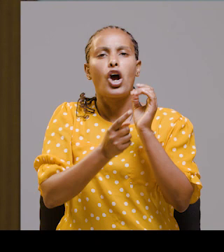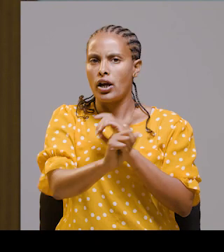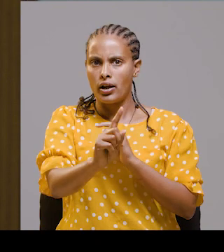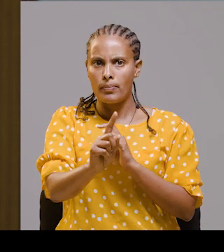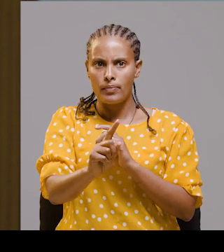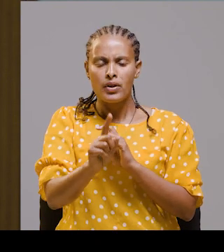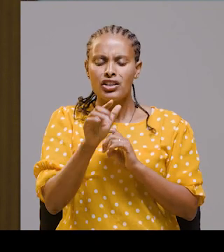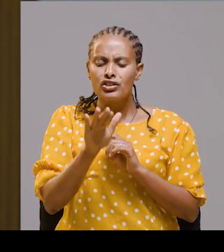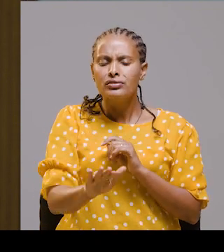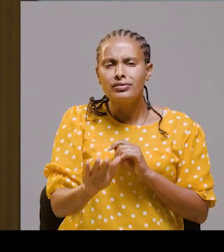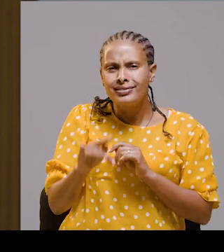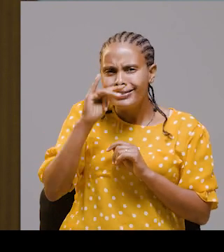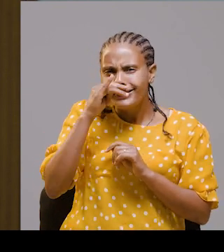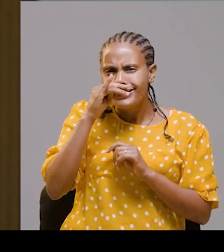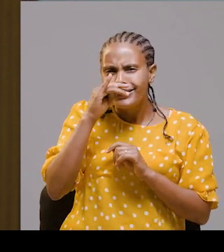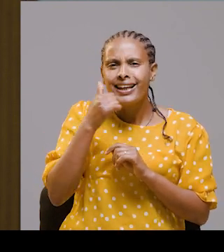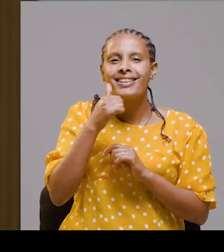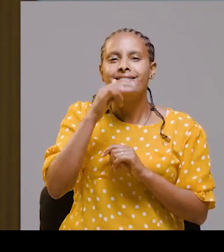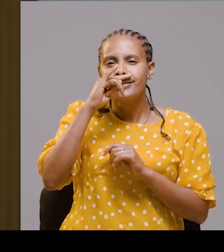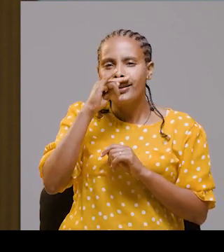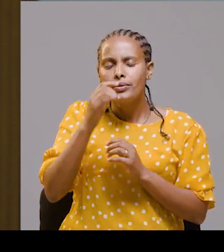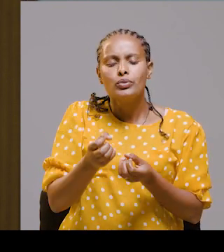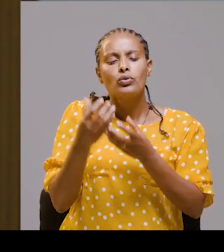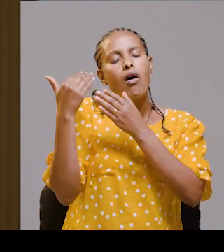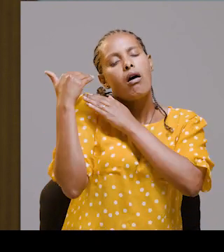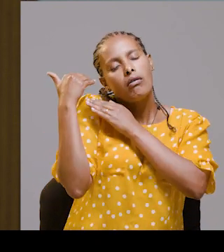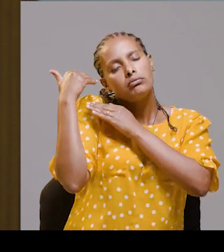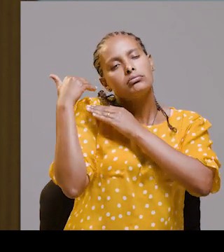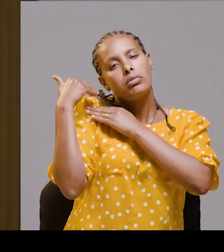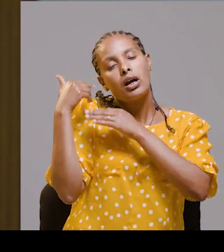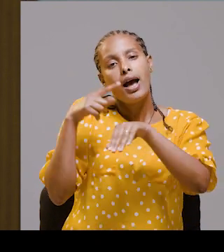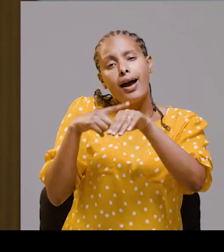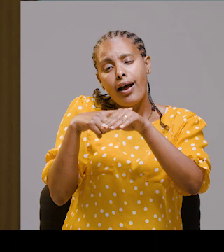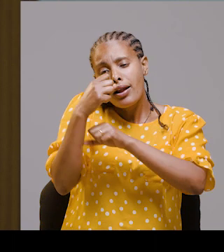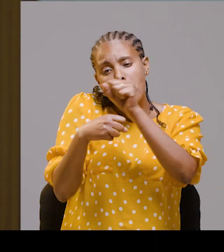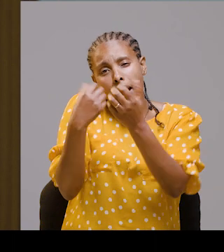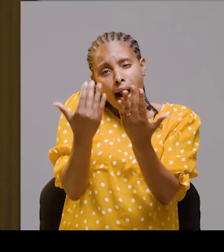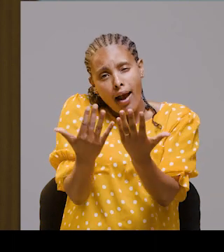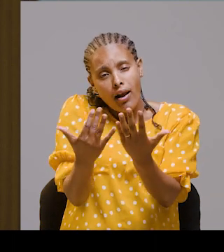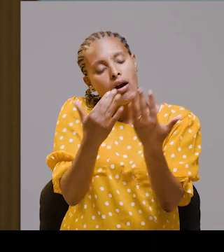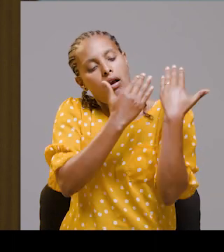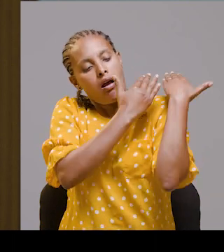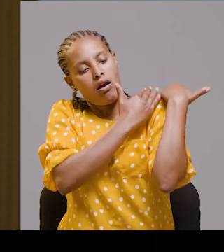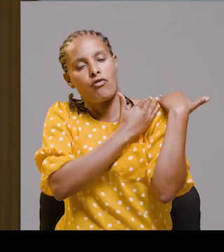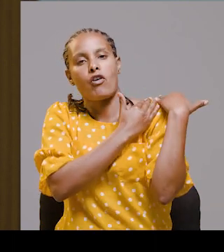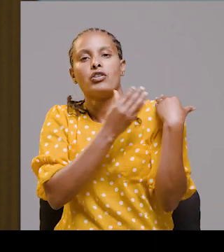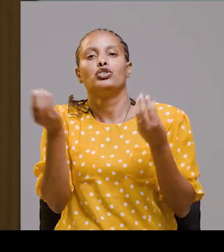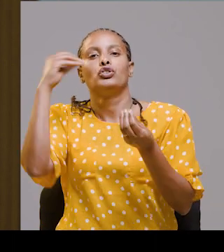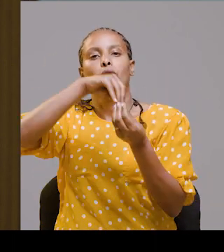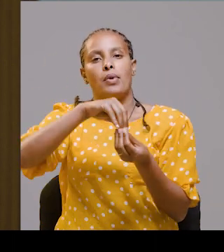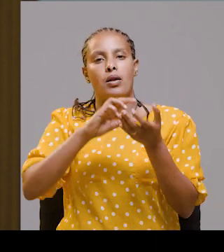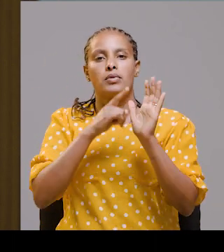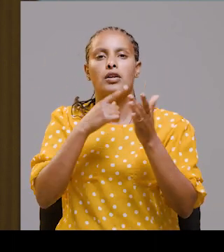ሳይሆኑ ትንንሽ ሴት ልጆች ጨምረው ማለት ነው በጣም ብዙ ኃላፊነት ያለ ጊዜያቸው ይወድቅባቸዋል። ከዛ ይሄንን